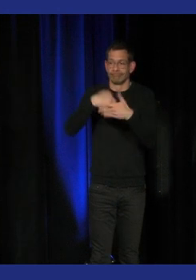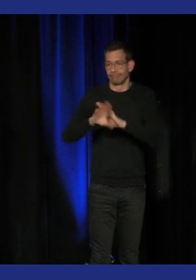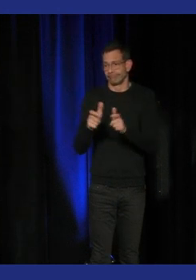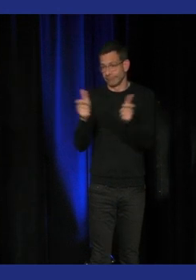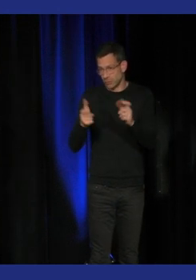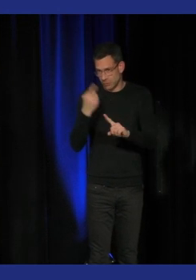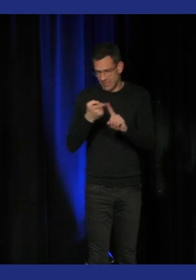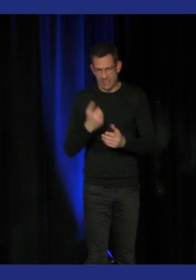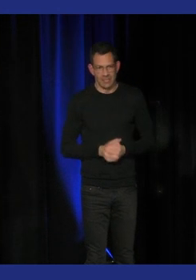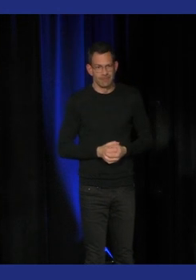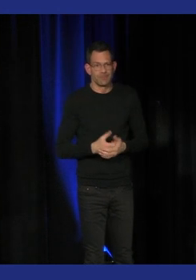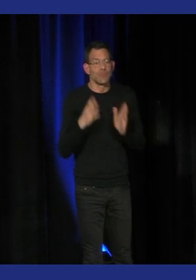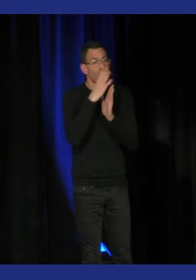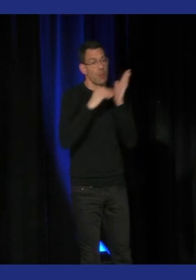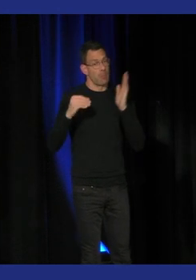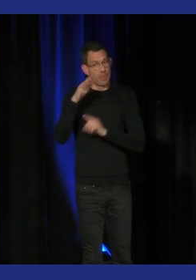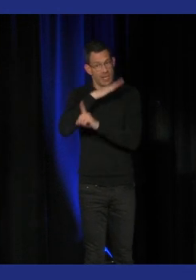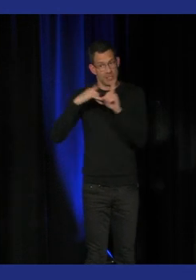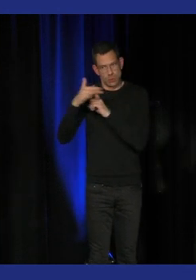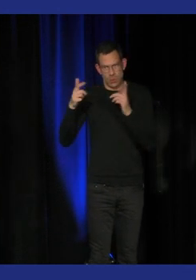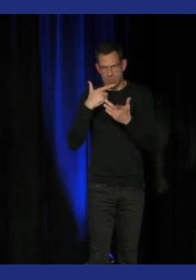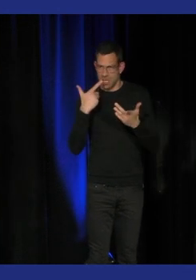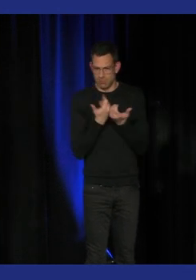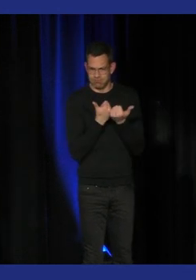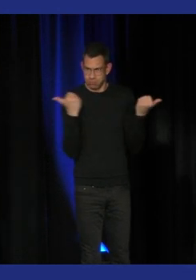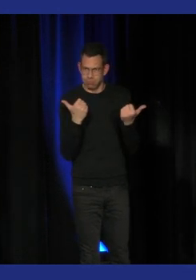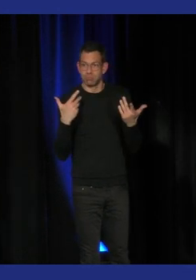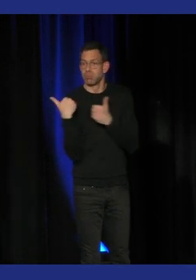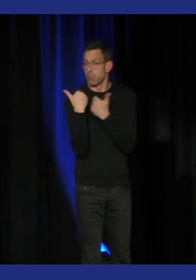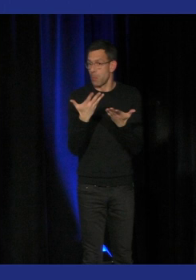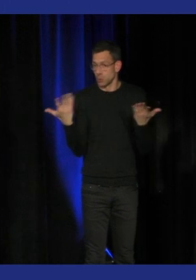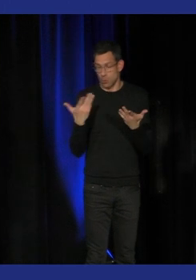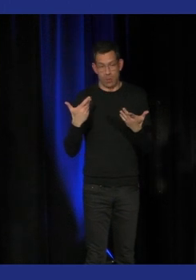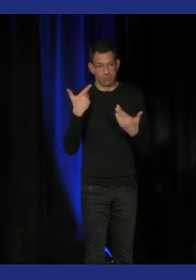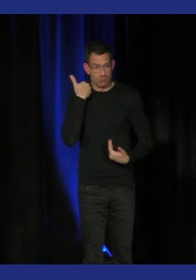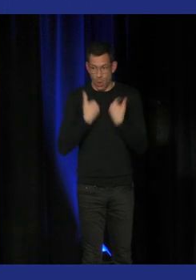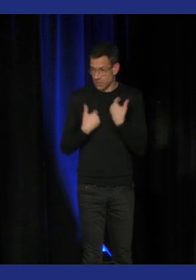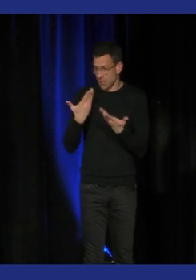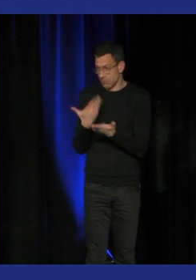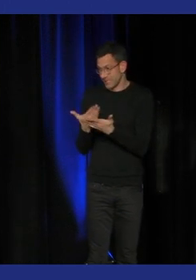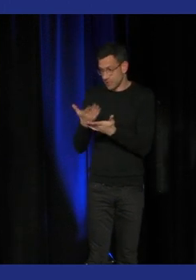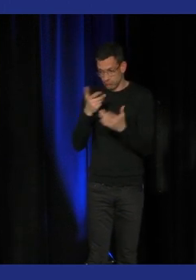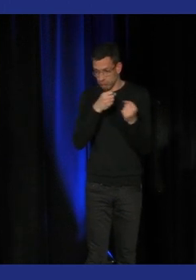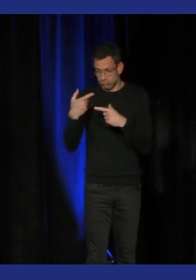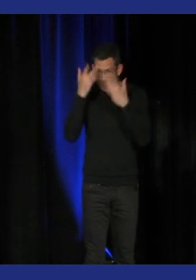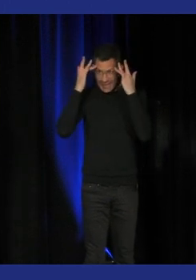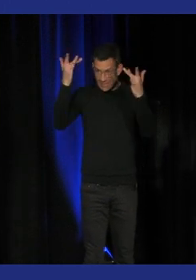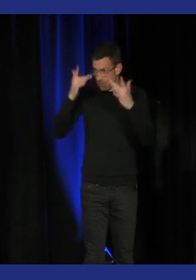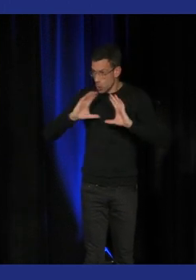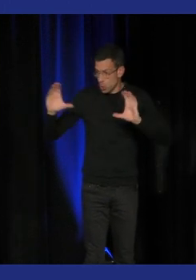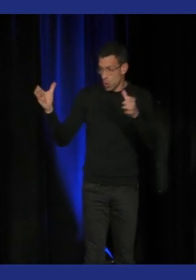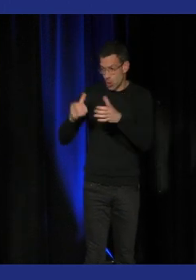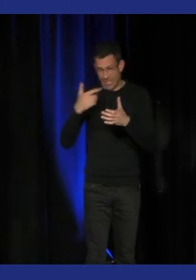social, quant à lui, il vient s'opposer à ça en proposant d'analyser le handicap comme une expérience collective d'un environnement